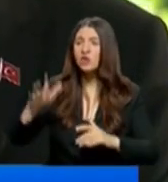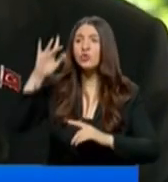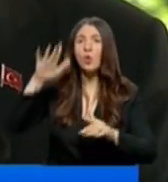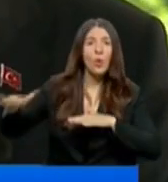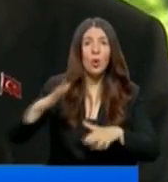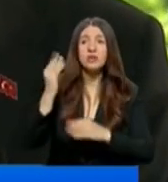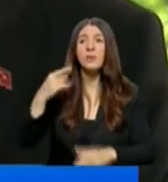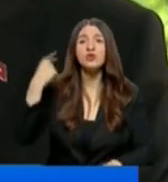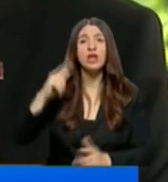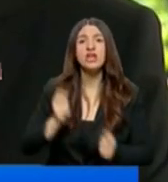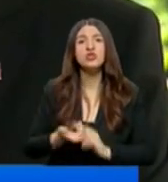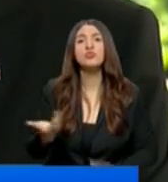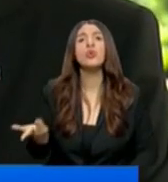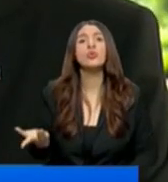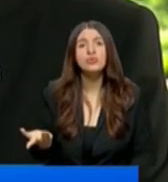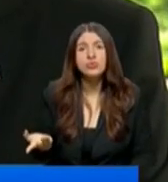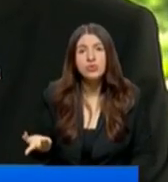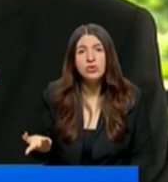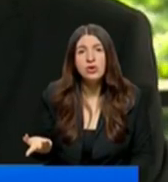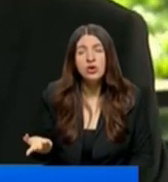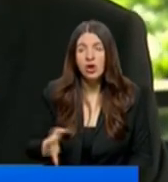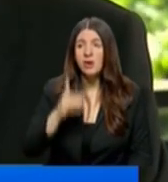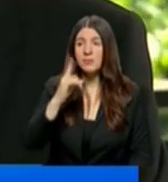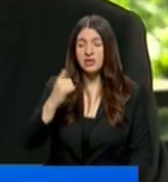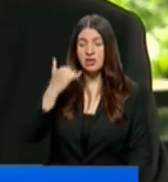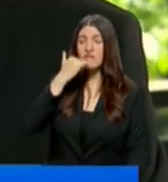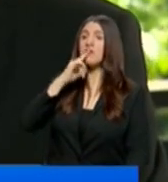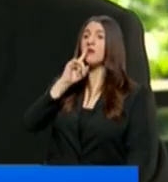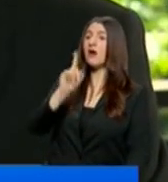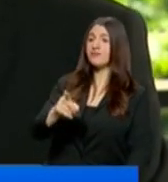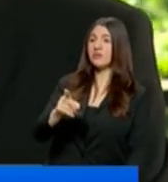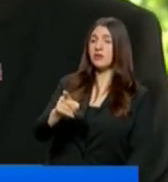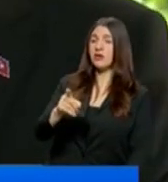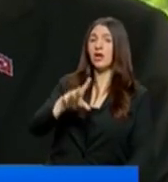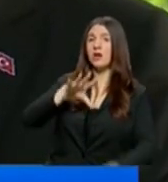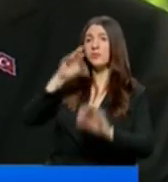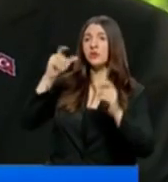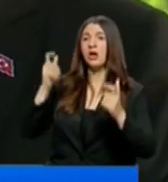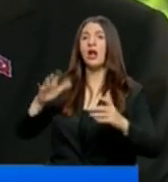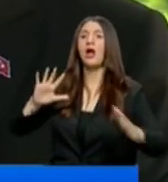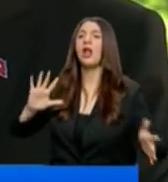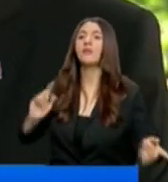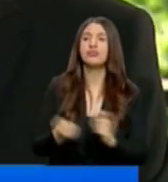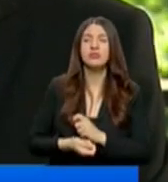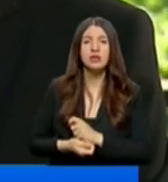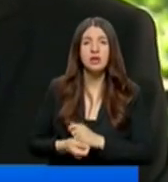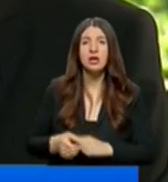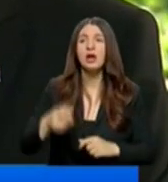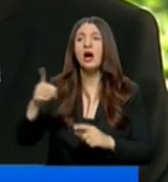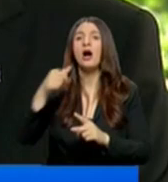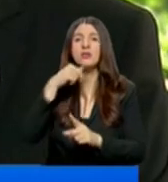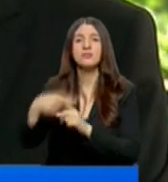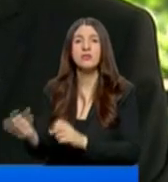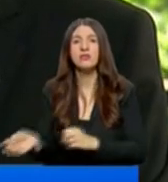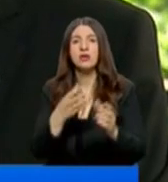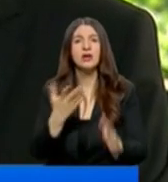bile düşünceni değiştirmiyordun. Bir telefonla bütün yelkenler indi. Papazı teslim ettiler.